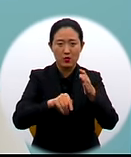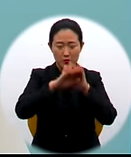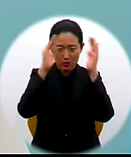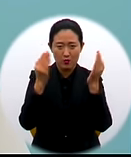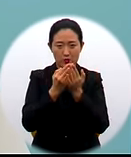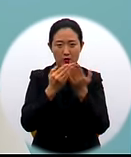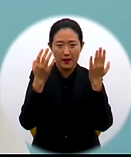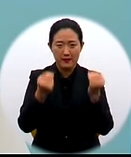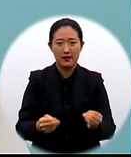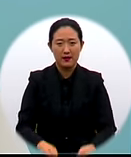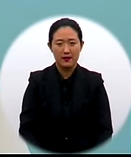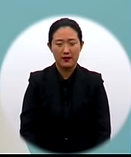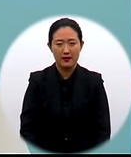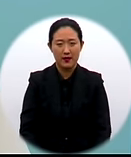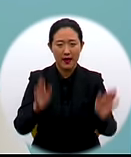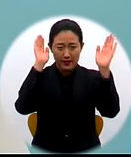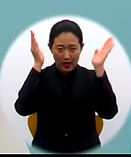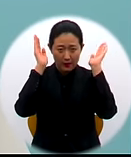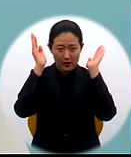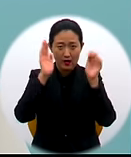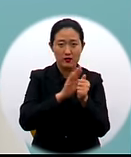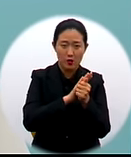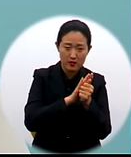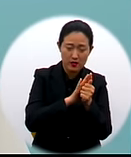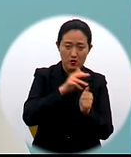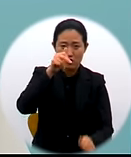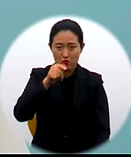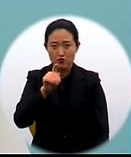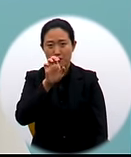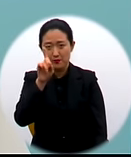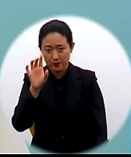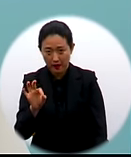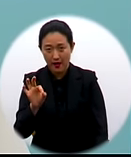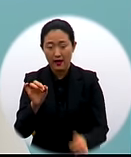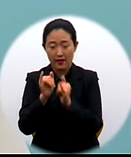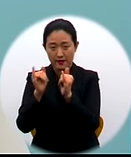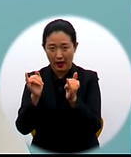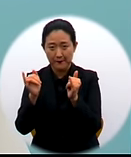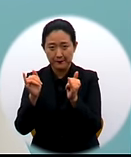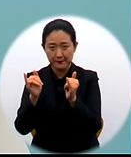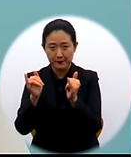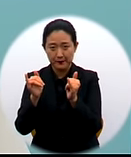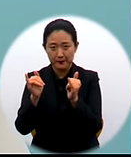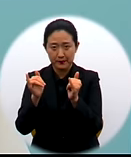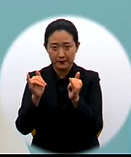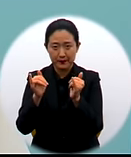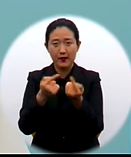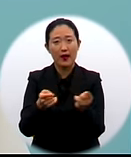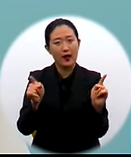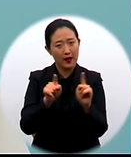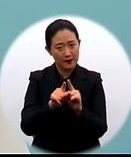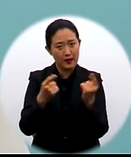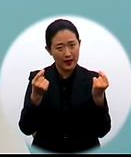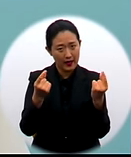그런데 네이버에 있는 서비스 기획자와 쿠팡에 있는 프로덕트 오너가 동일한 기획 직군 범위 안에 묶이지만 전혀